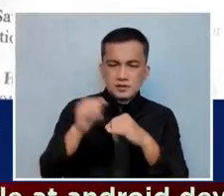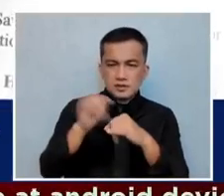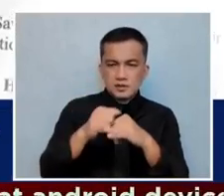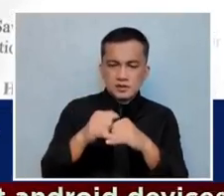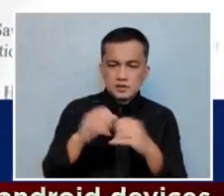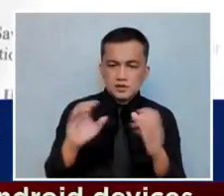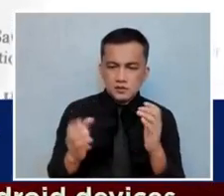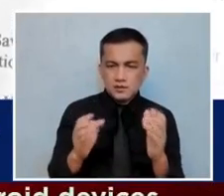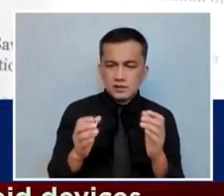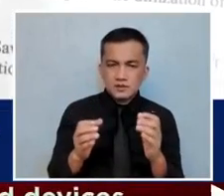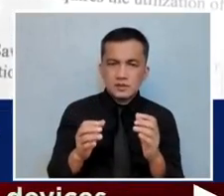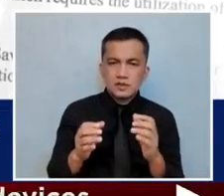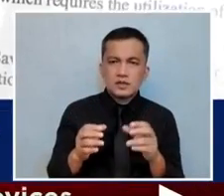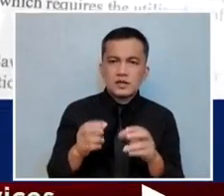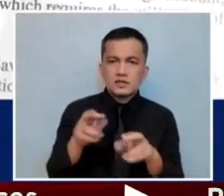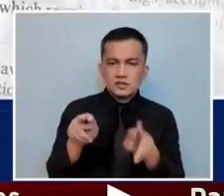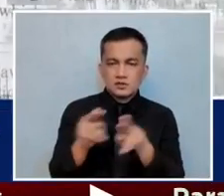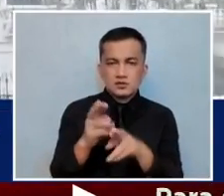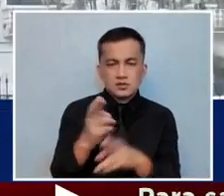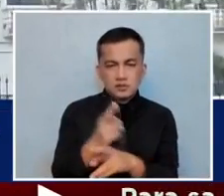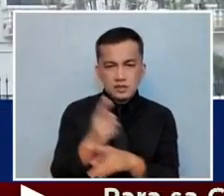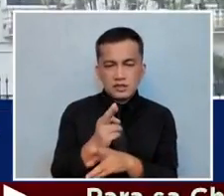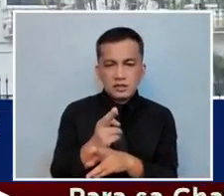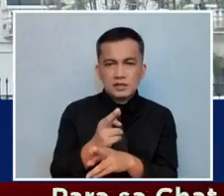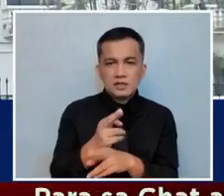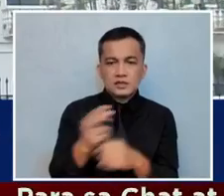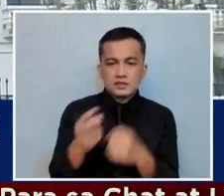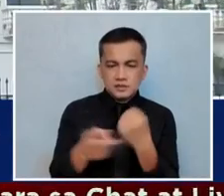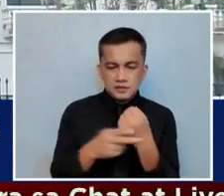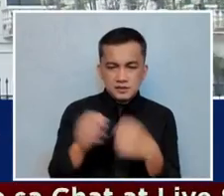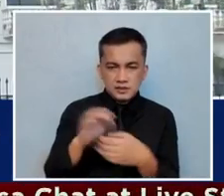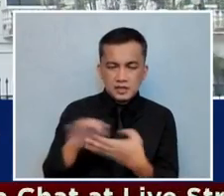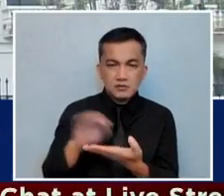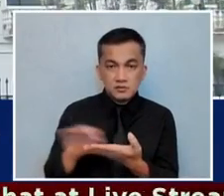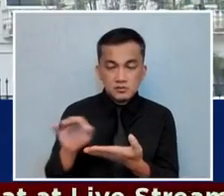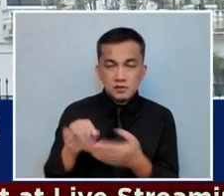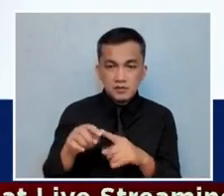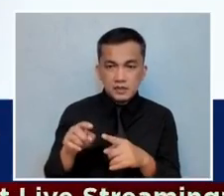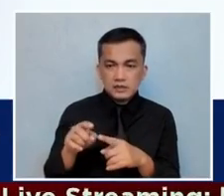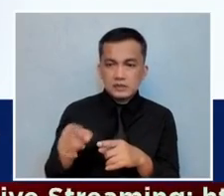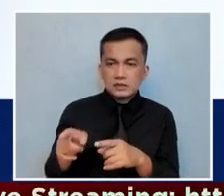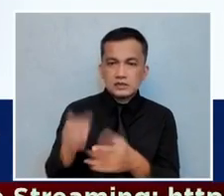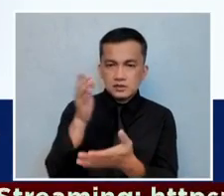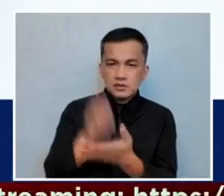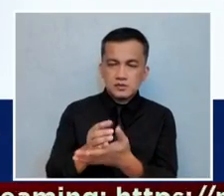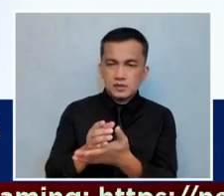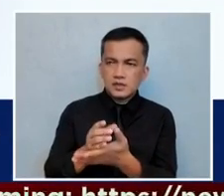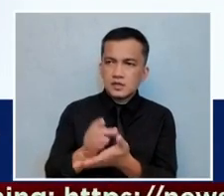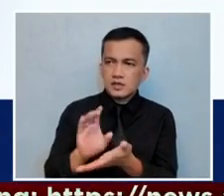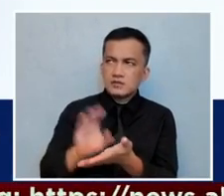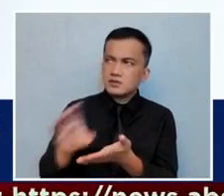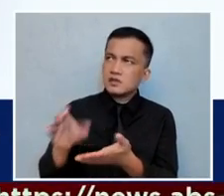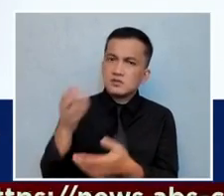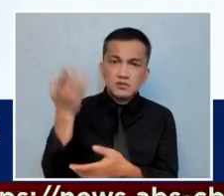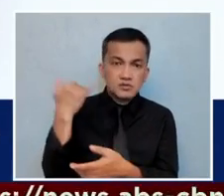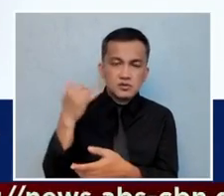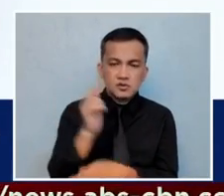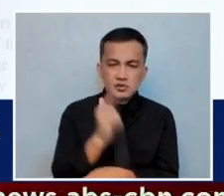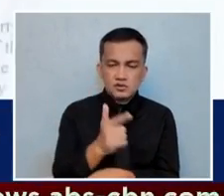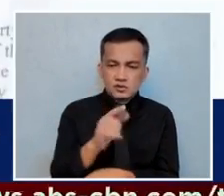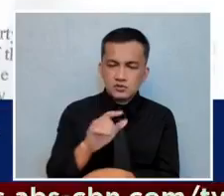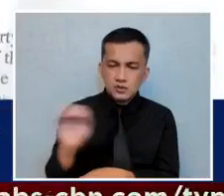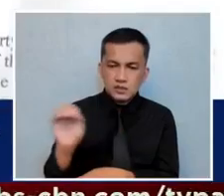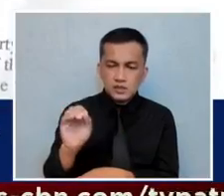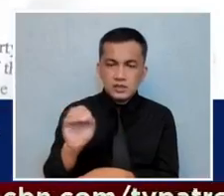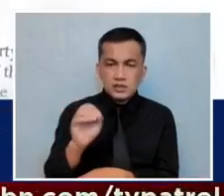current at savings accounts. Pero lumabas din na terminated ng investment noong pang 2020 at naibalik na sa account